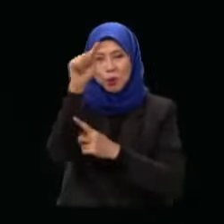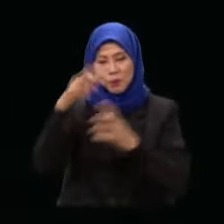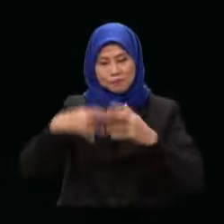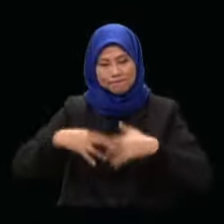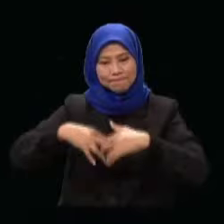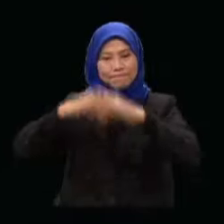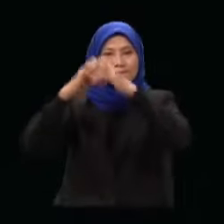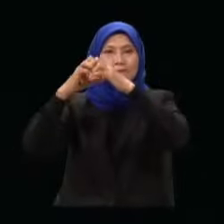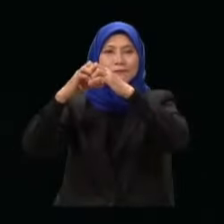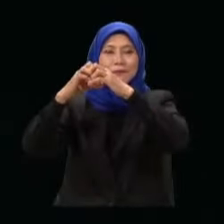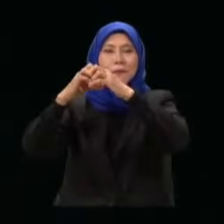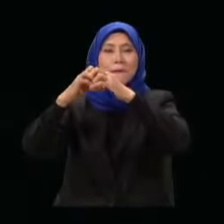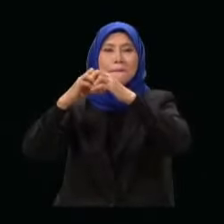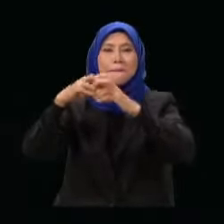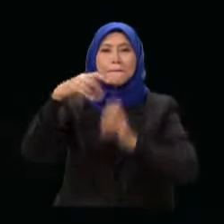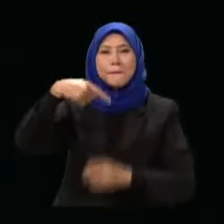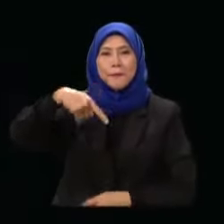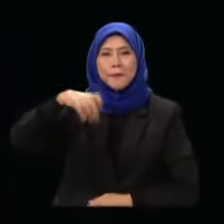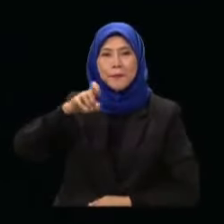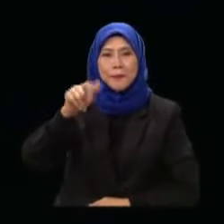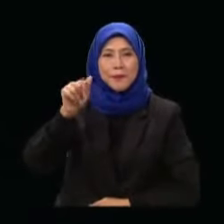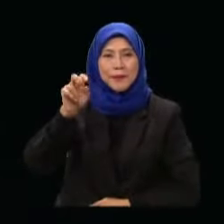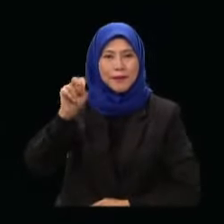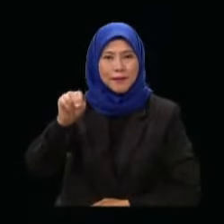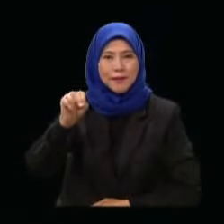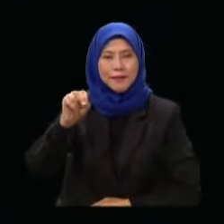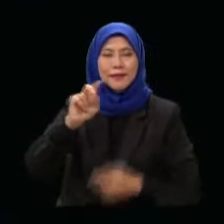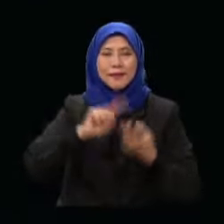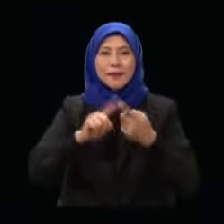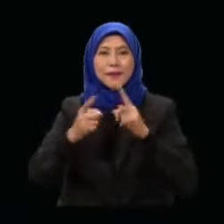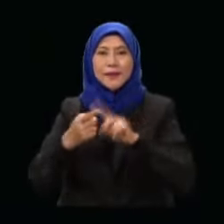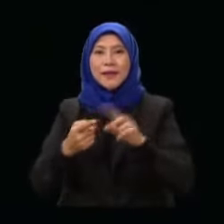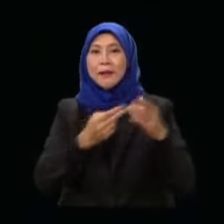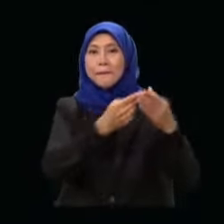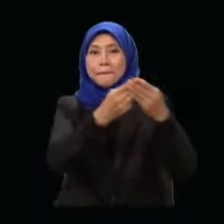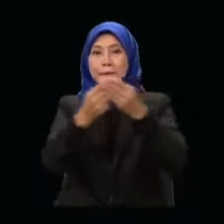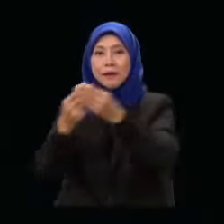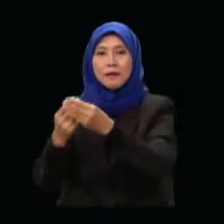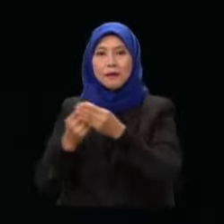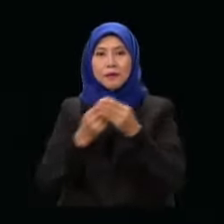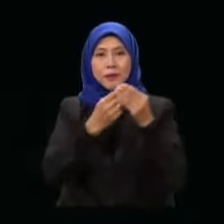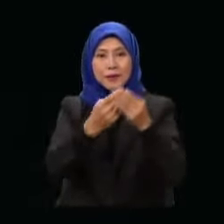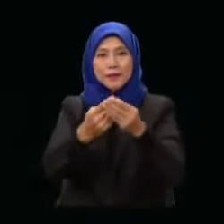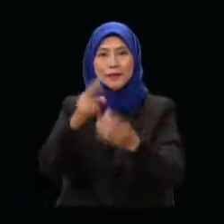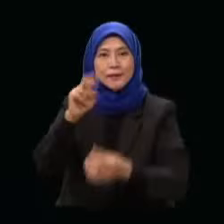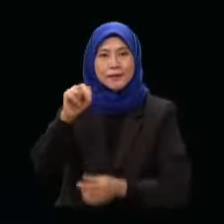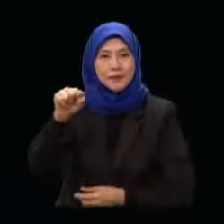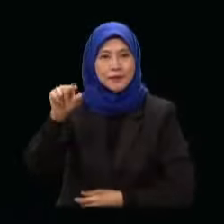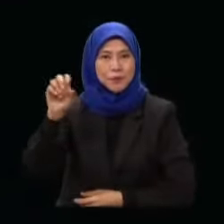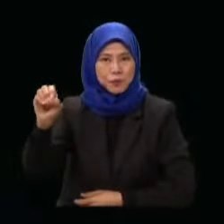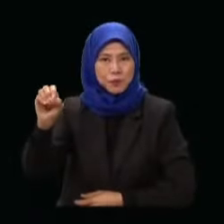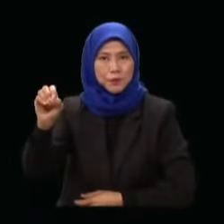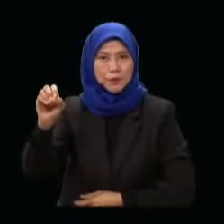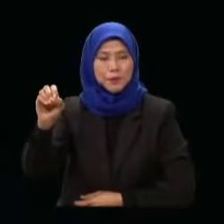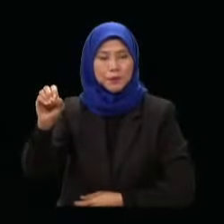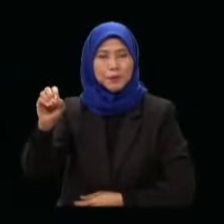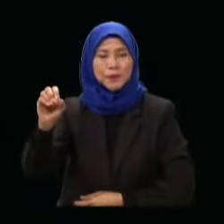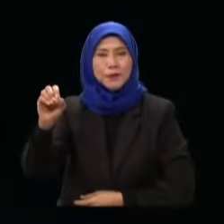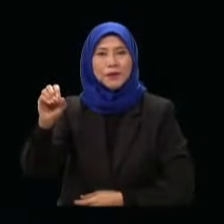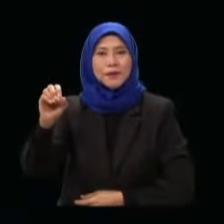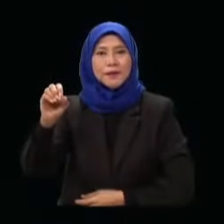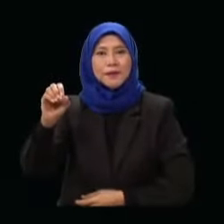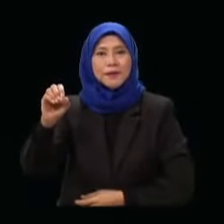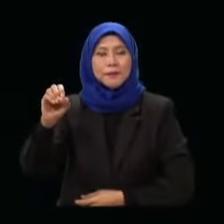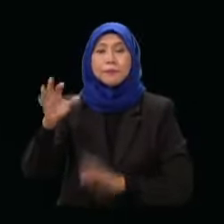membangunkan planet-planet Rakan perpaduan Enjo kita ataupun friends of Unity nah